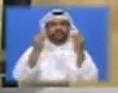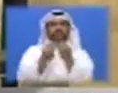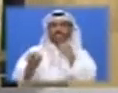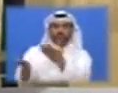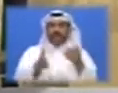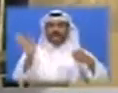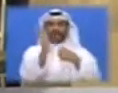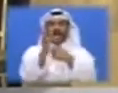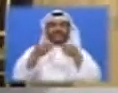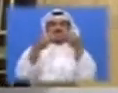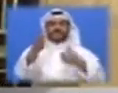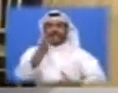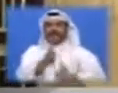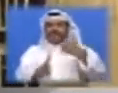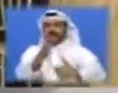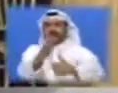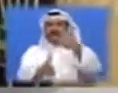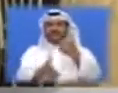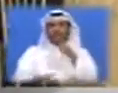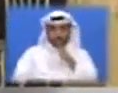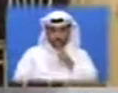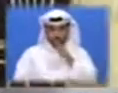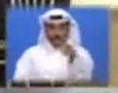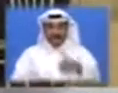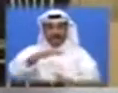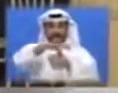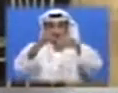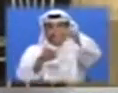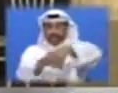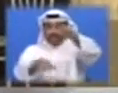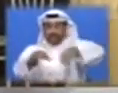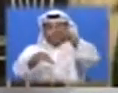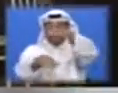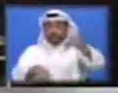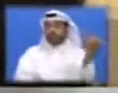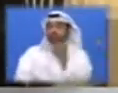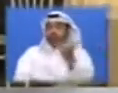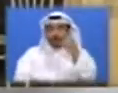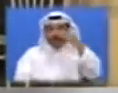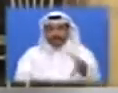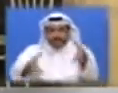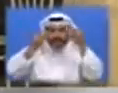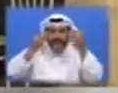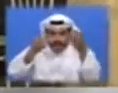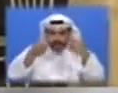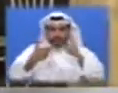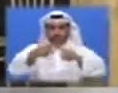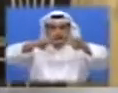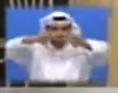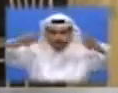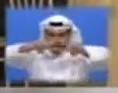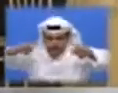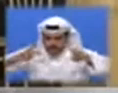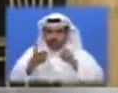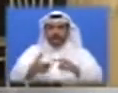2012-2013. وأكد رئيس مجلس الأمة في كلمة له أمام الحفل أهمية التحلي بفضيلة التعلم والبحث والدراسة